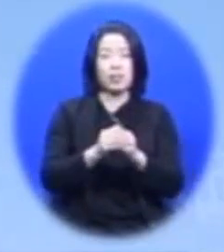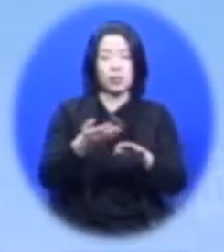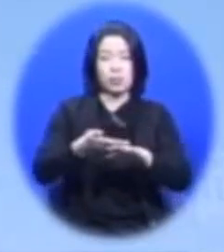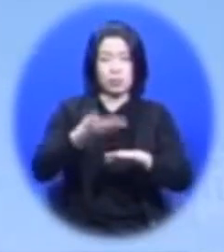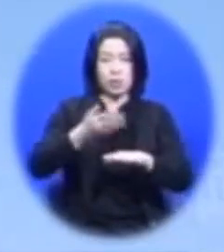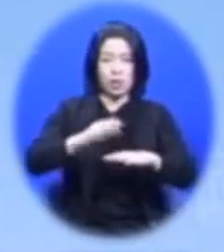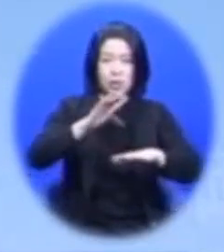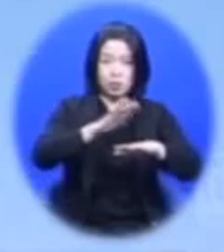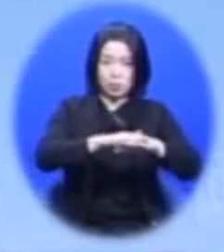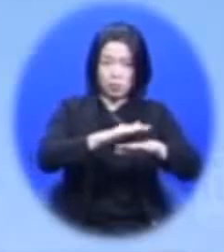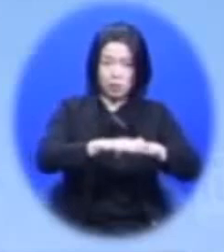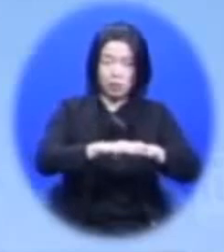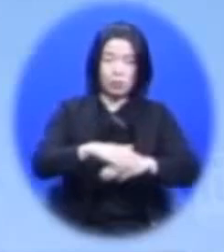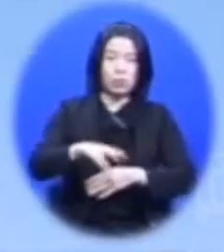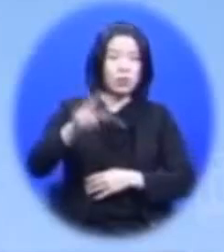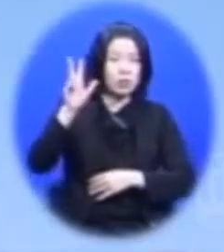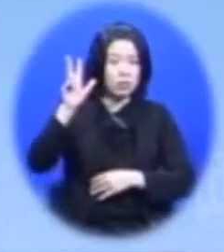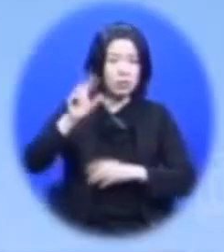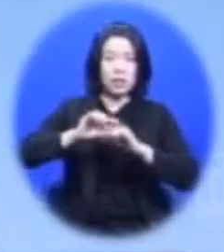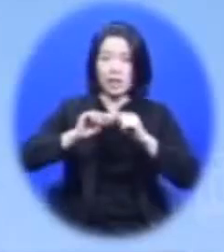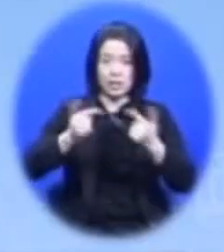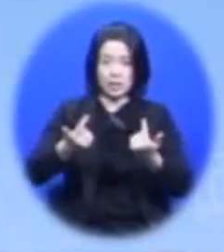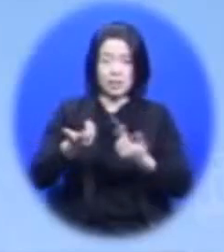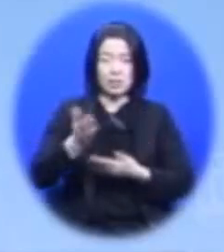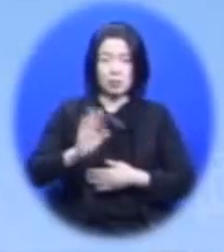정말 손을 얹고 선서를 한건 아니지만